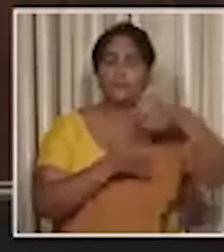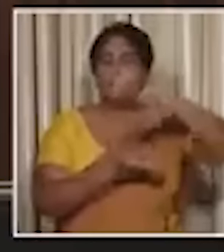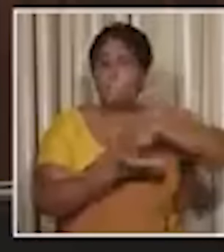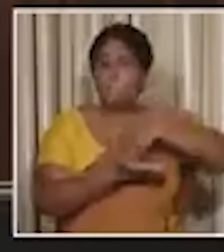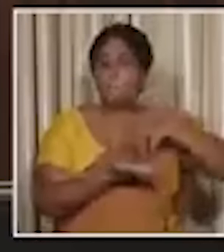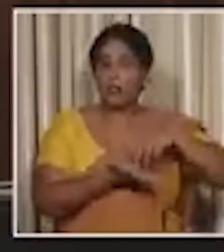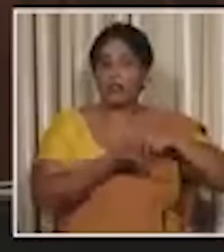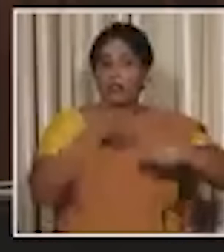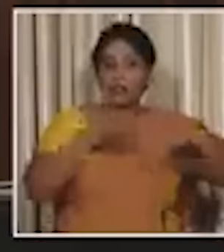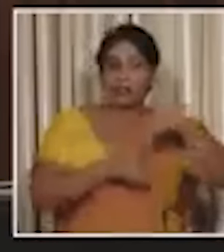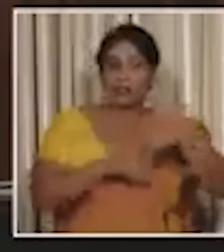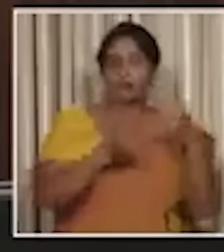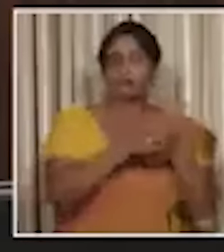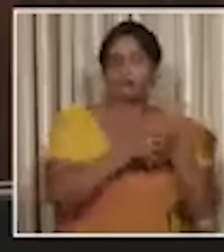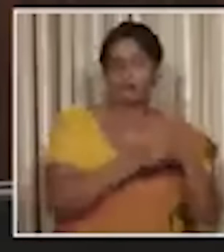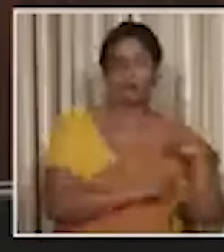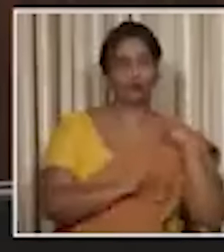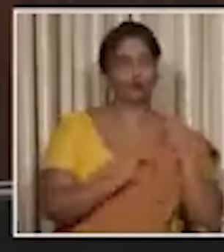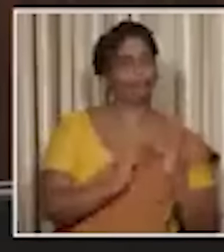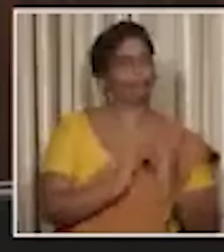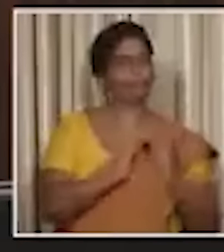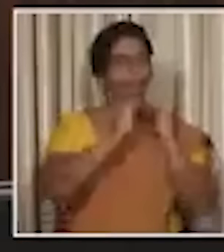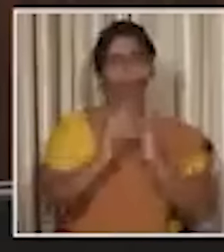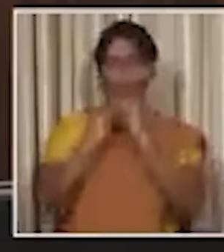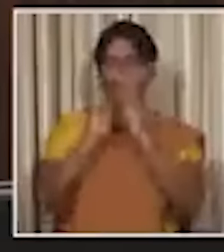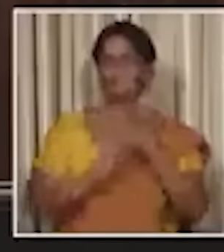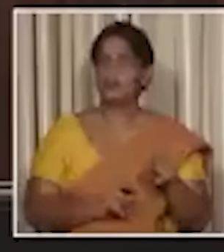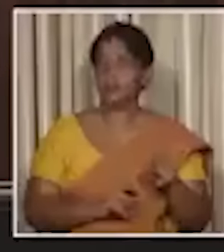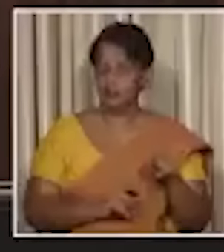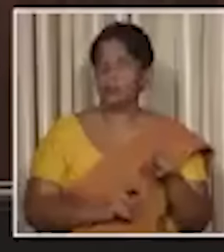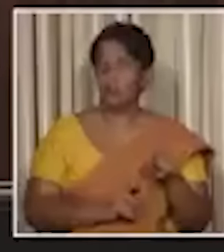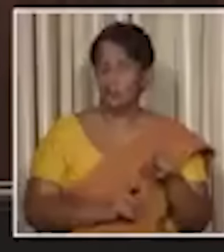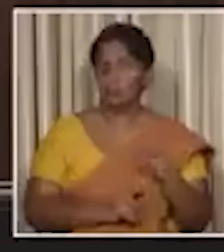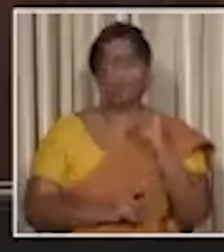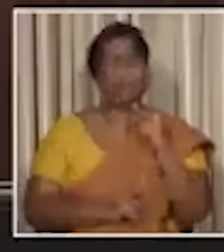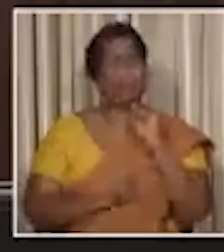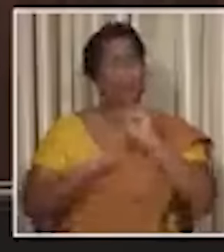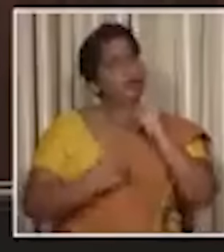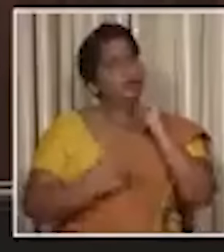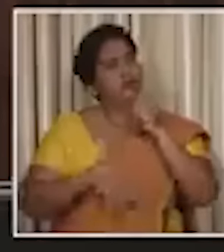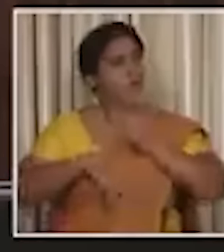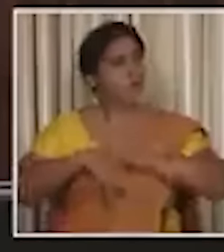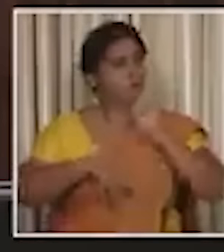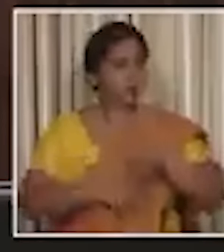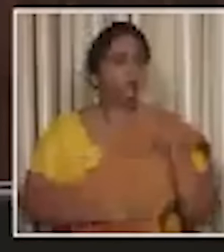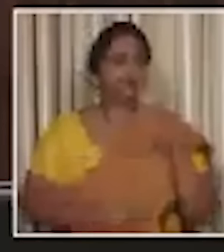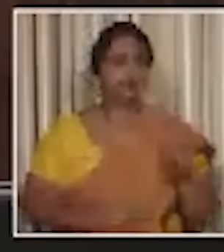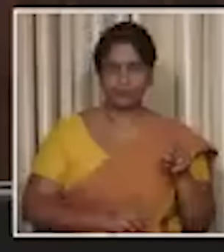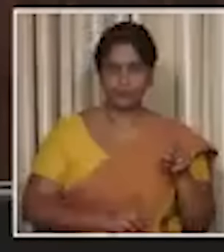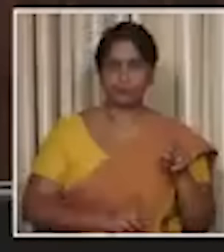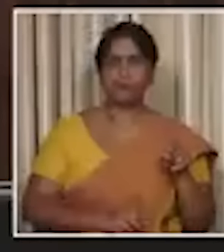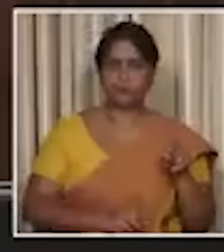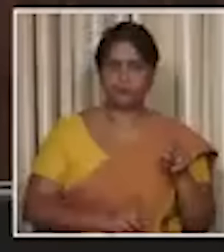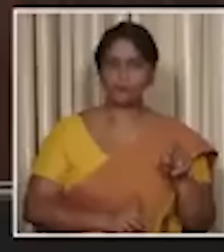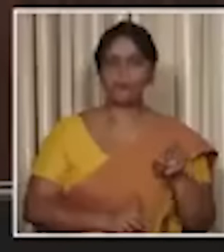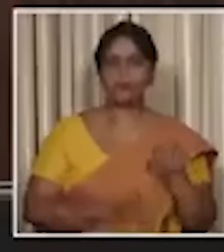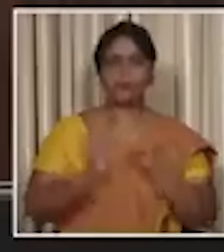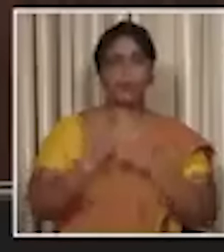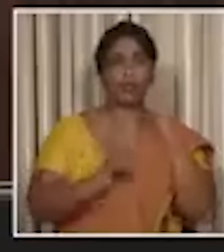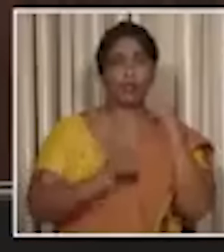சபாநாயகர் அவர்கள் அதே போல பணியாளர்கள் தெரிவு செய்யப்பட்டிருக்கின்ற நீங்களும் மீண்டும் இந்த பாராளுமன்றத்தை